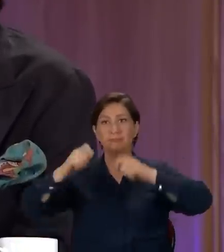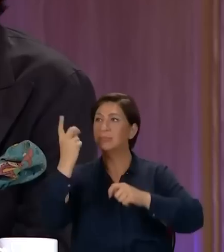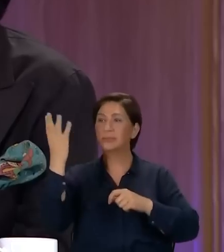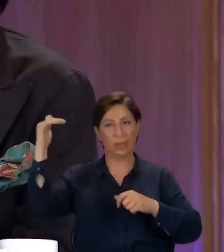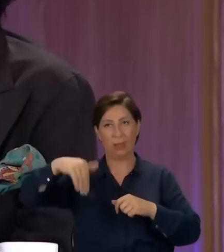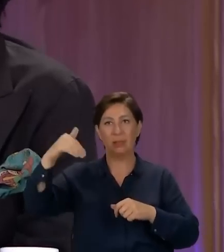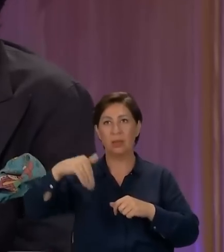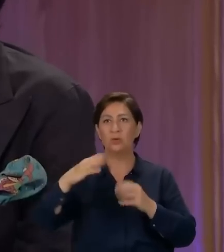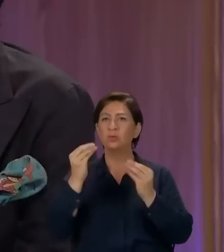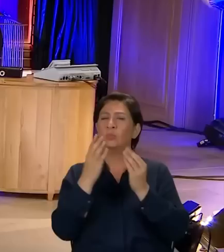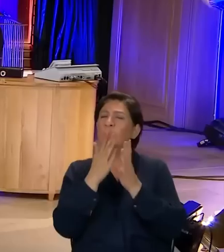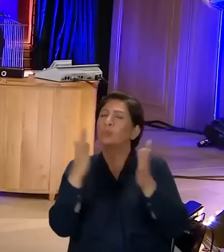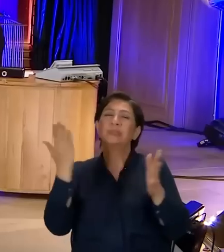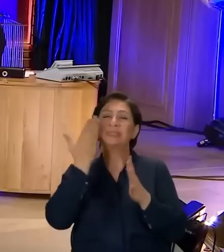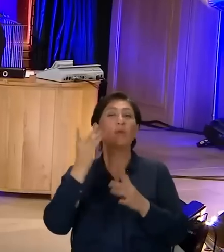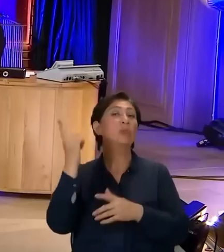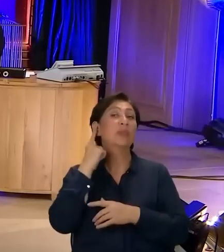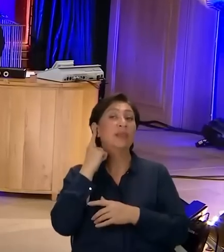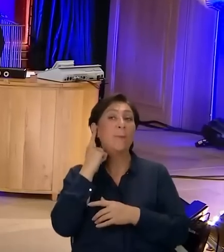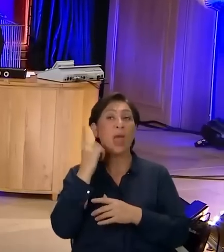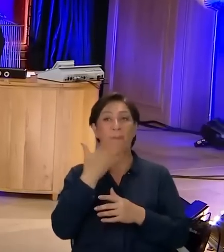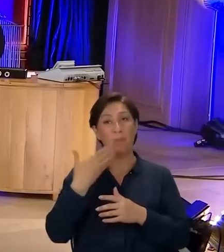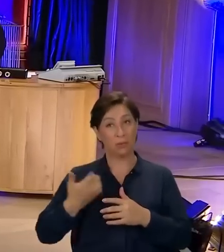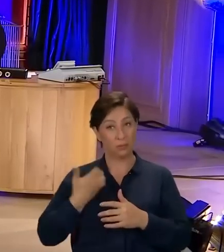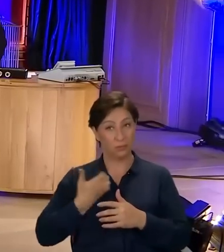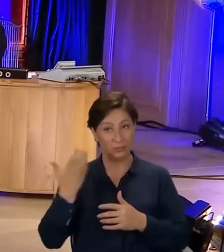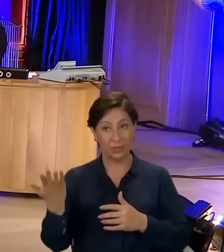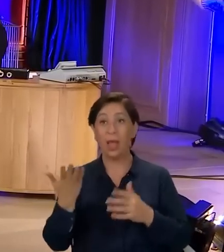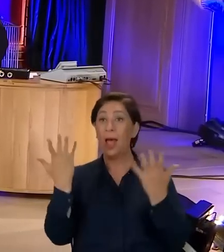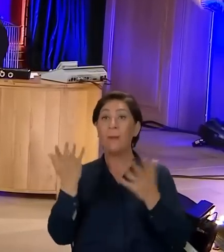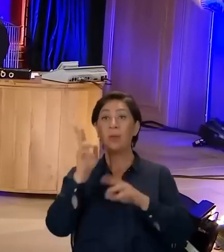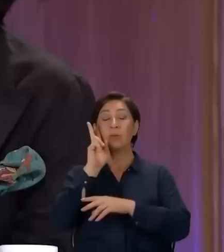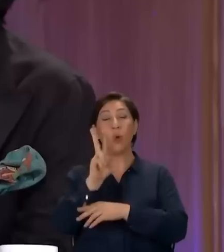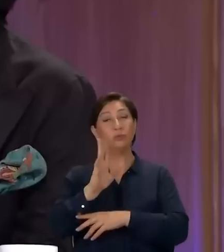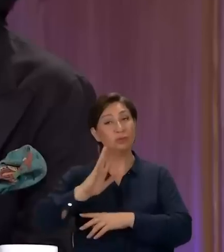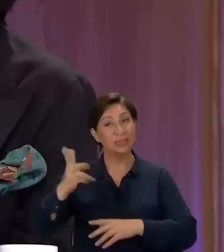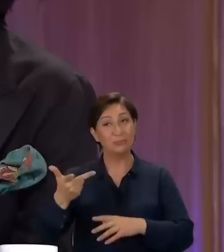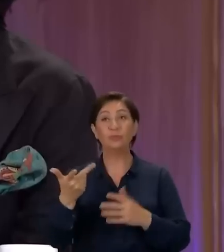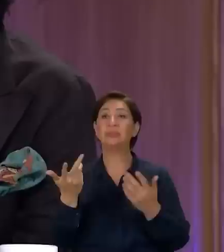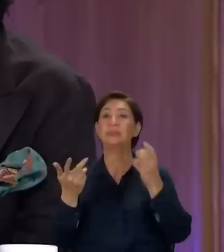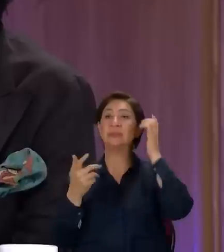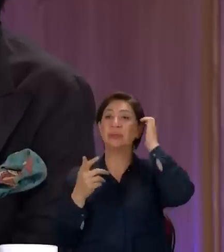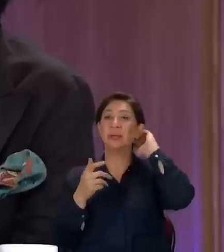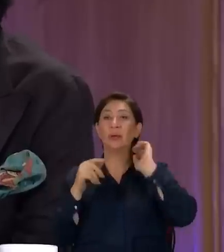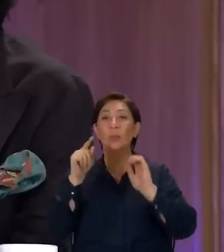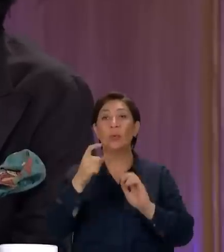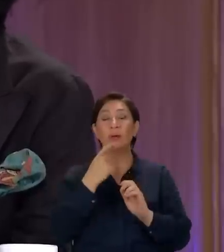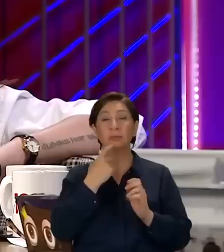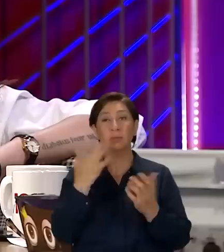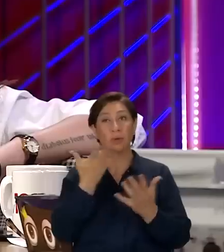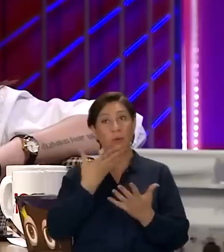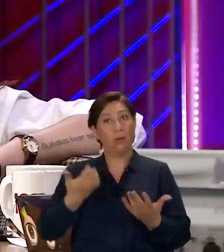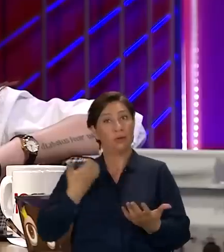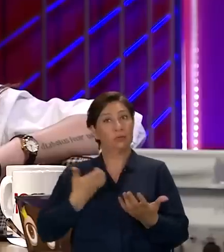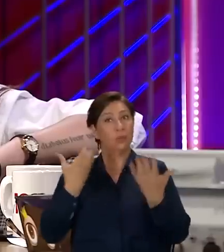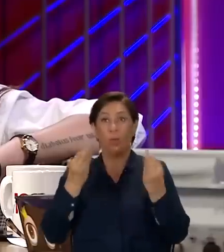birkaç kere. Büyük sevk onu dinlemek. Hakika. Hem yakışıklı, hem görmüş geçirmiş, hem yani bu kadar, bu yaşta nasıl bu kadar